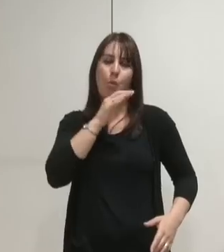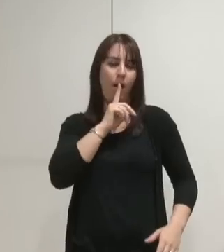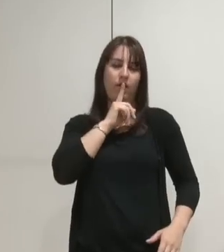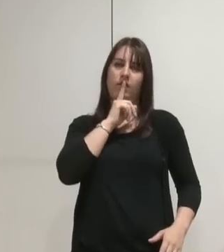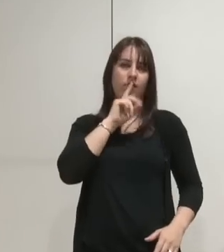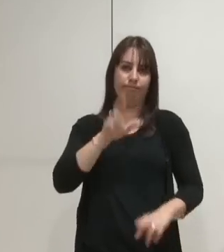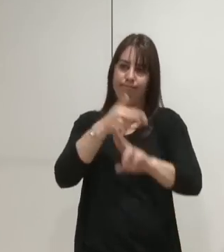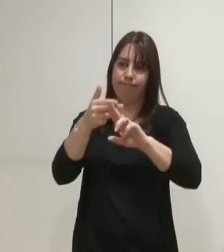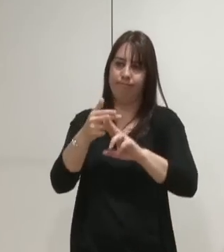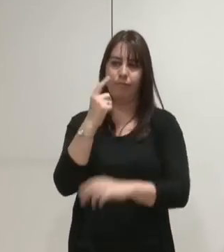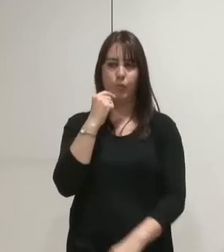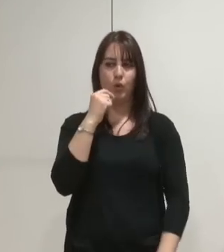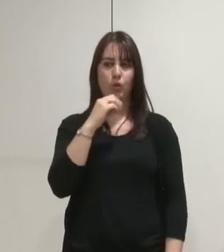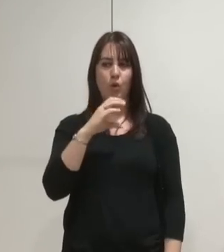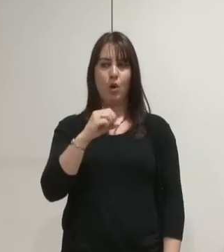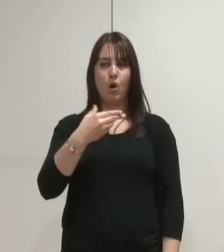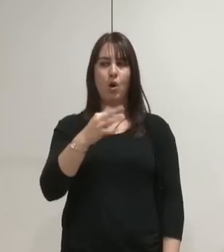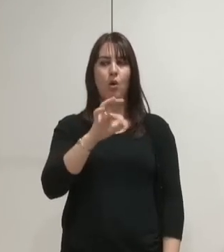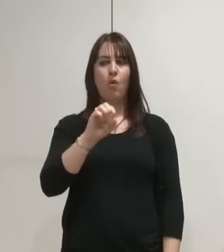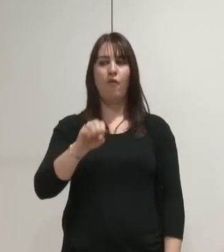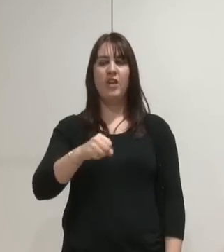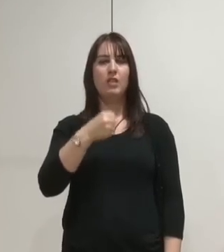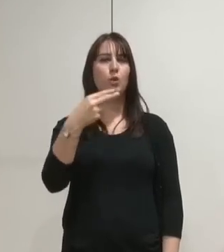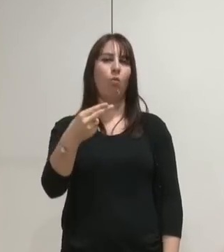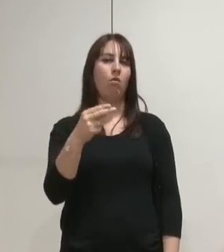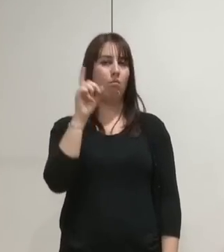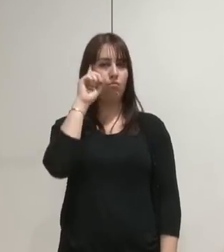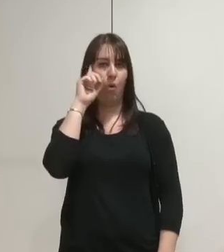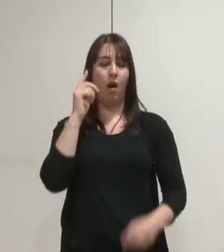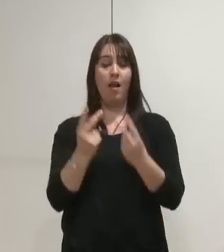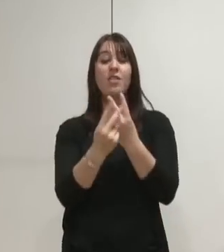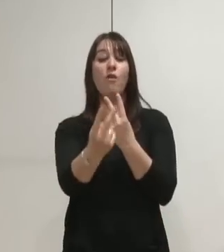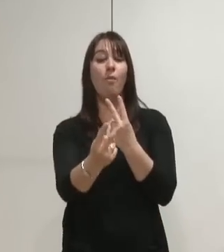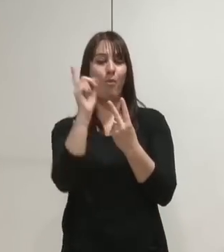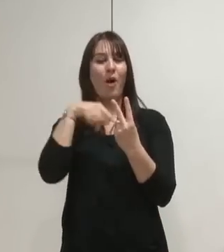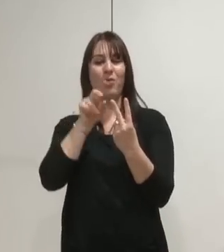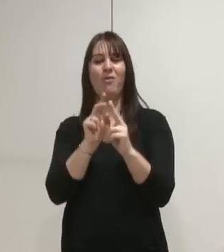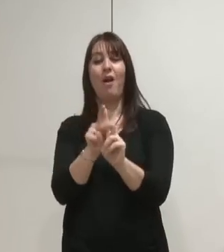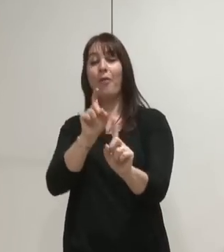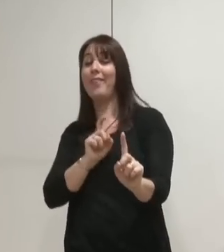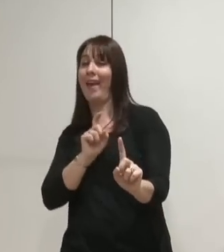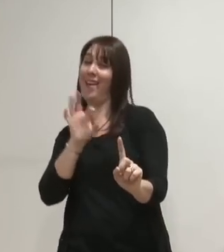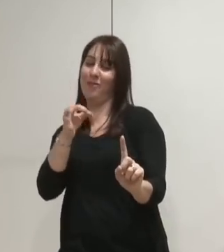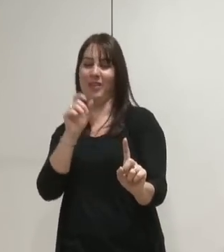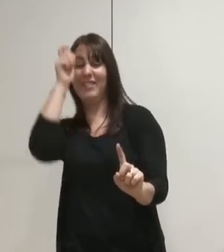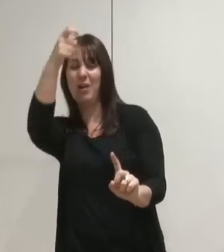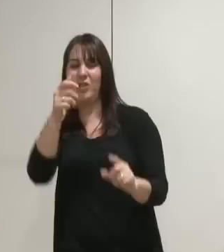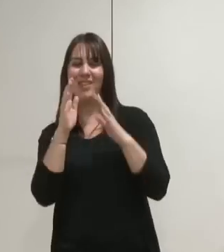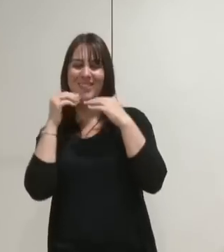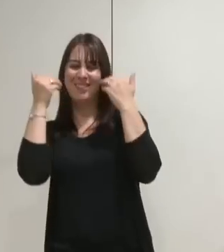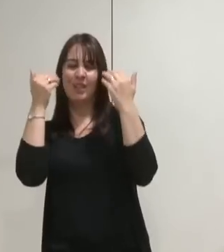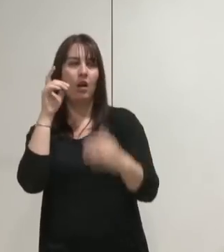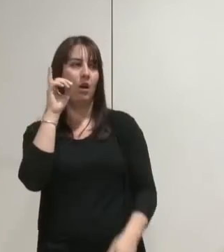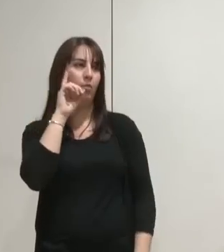monsieur confesson qui est devant moi en effet puisque nous sommes derrière lui vaut mieux en sourire parce que